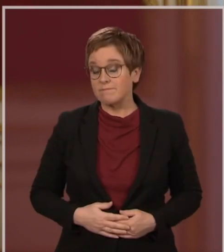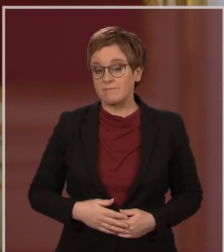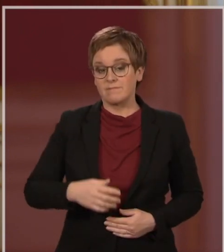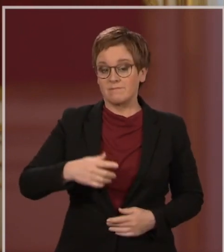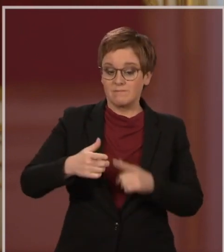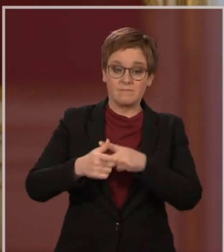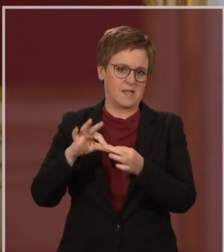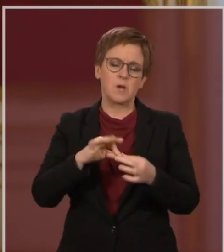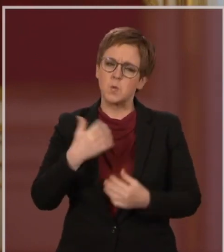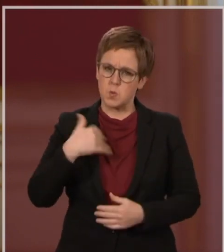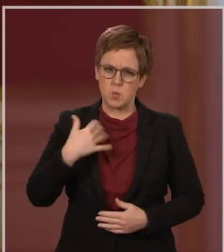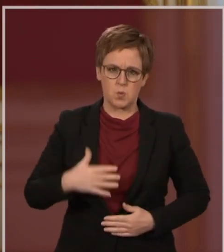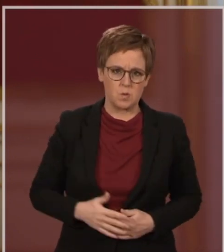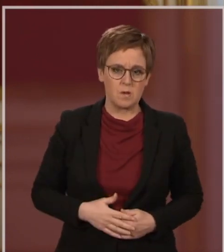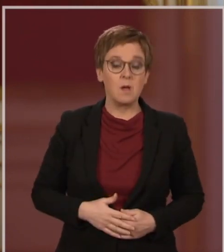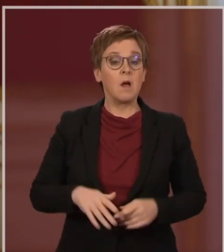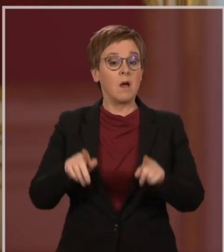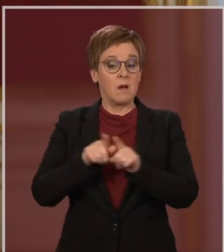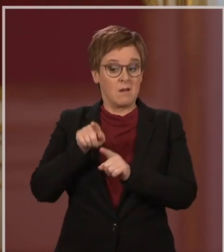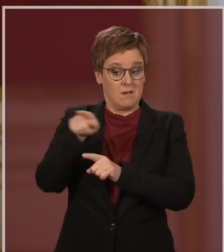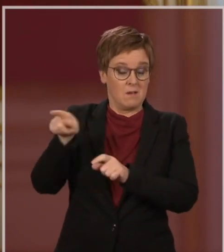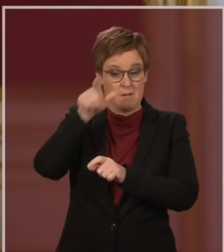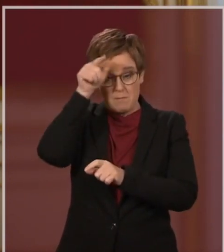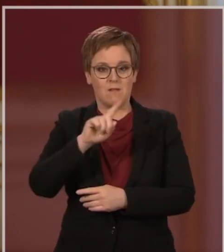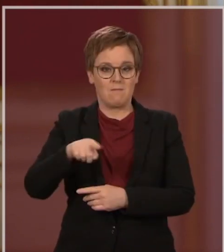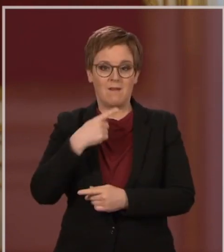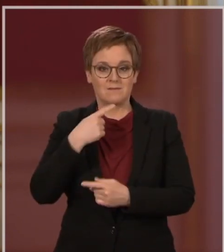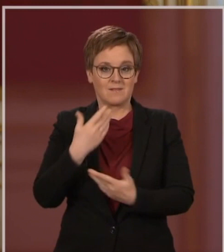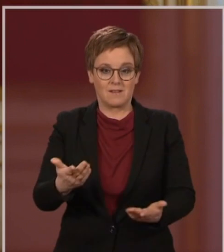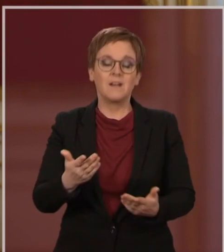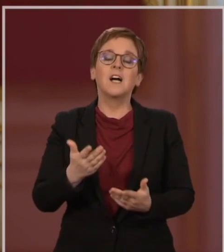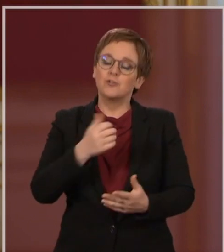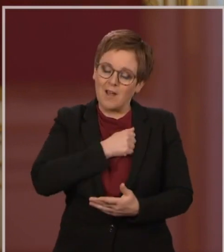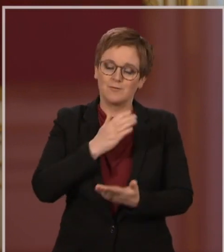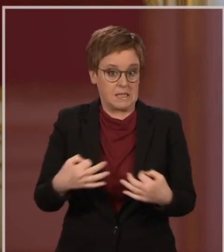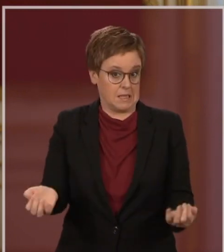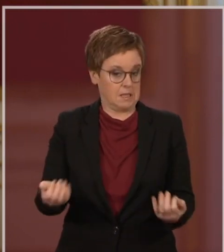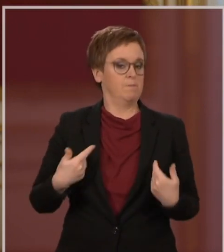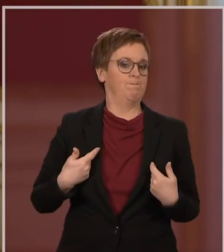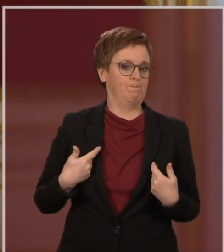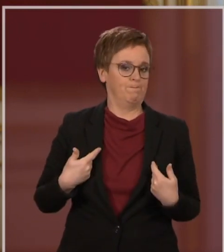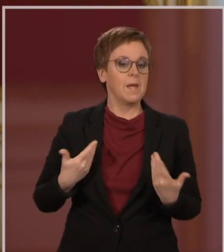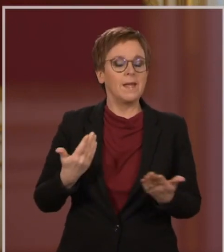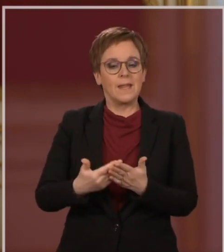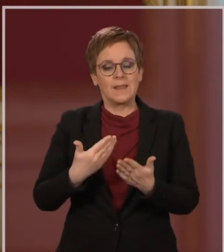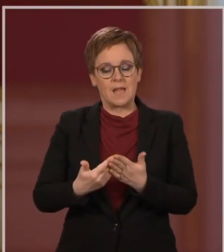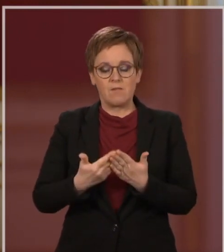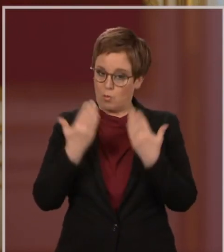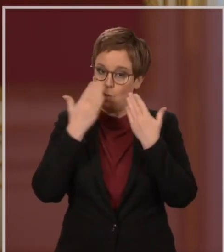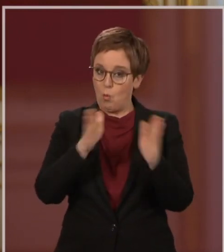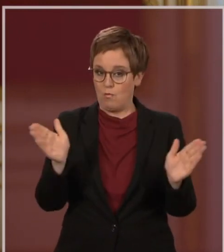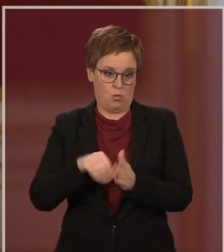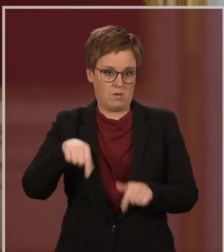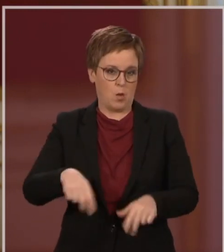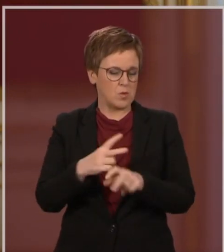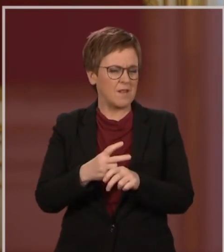Inflation, die Klimakrise, ganz abgesehen von dem menschlichen Leid. Wir kriegen das schon hin. Und so viel möchte ich an dieser Stelle